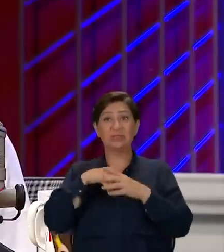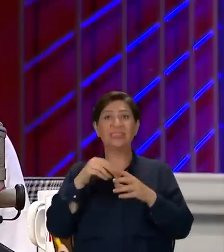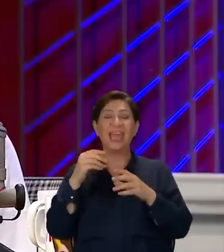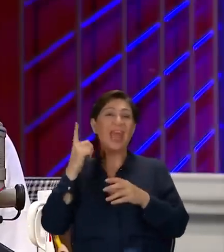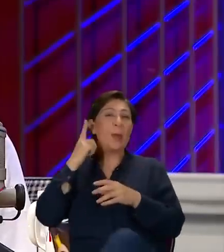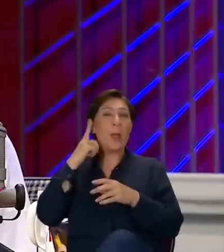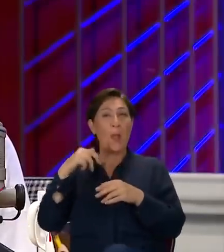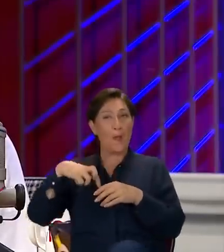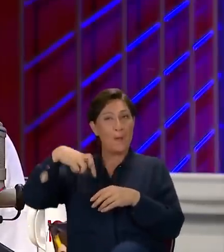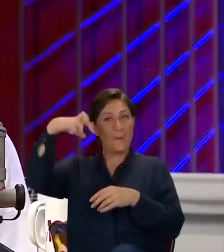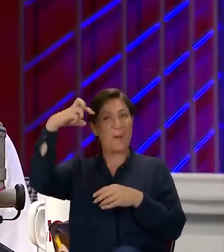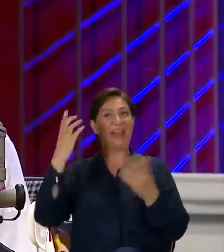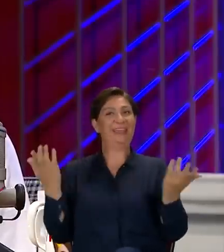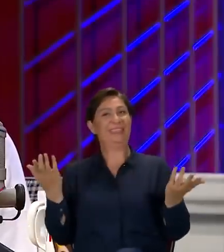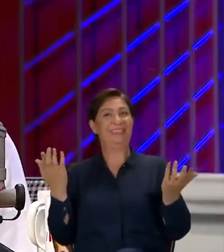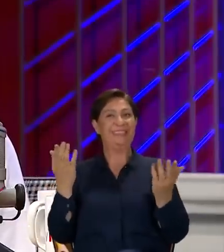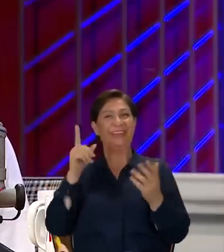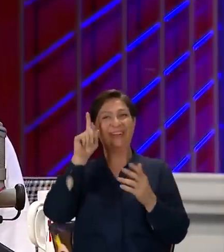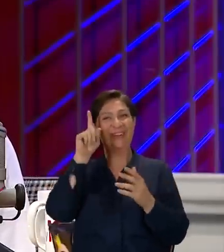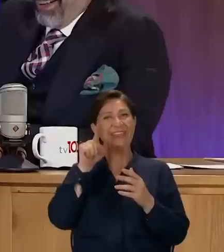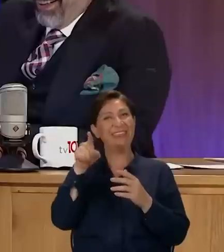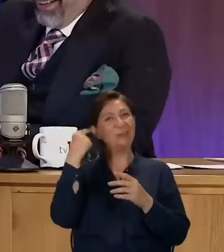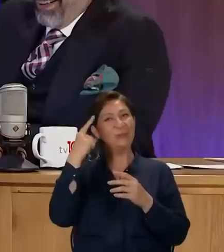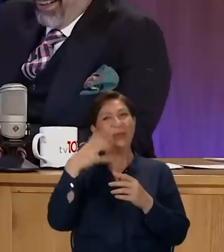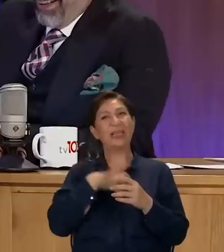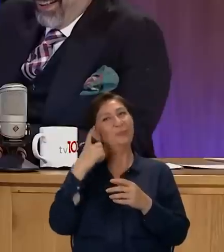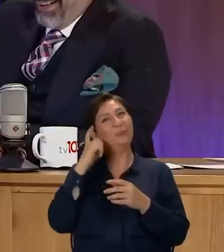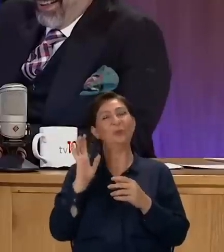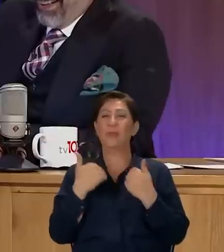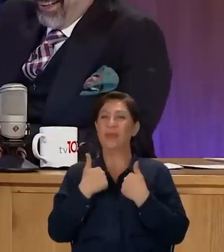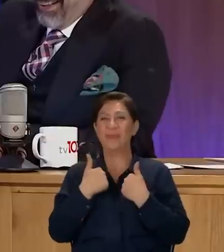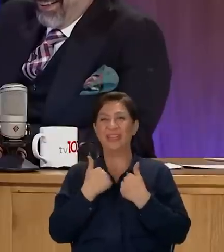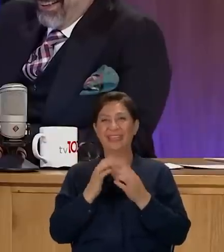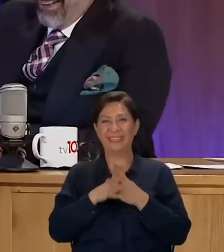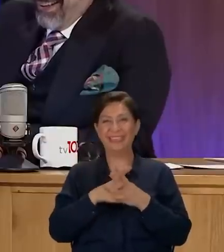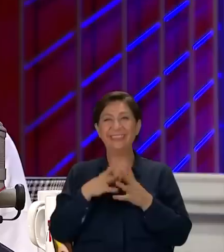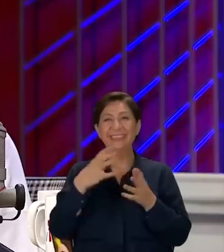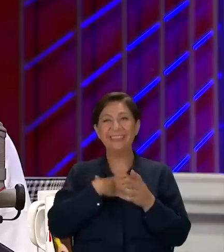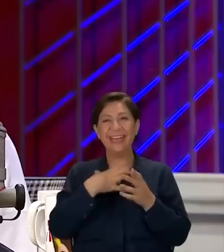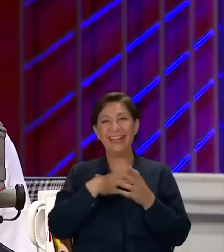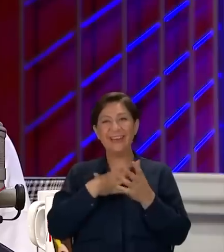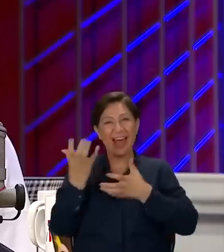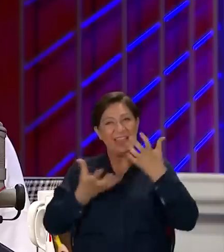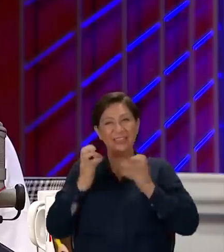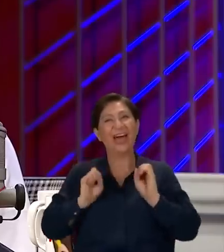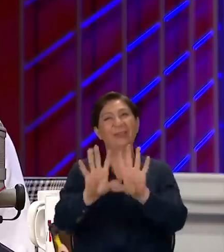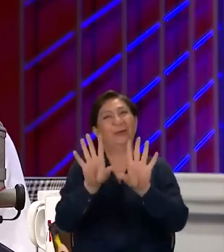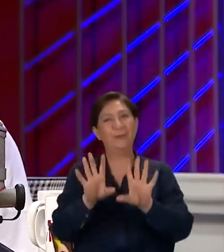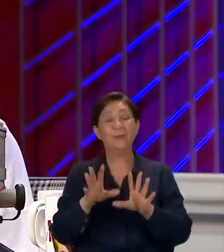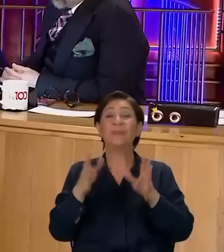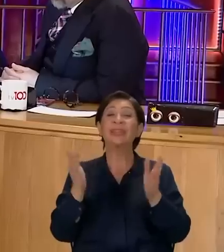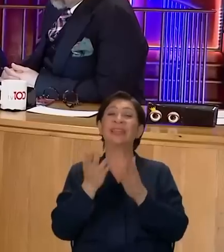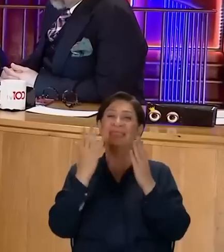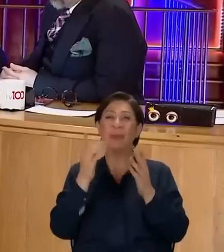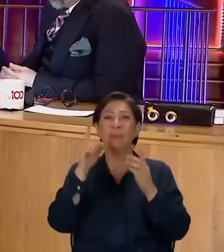Rating olsun diye be. Vallahi sizi düşünüyorum. Kendimi hiç düşünmüyorum ben. Kendimi atıyorum ateşlere. Neyse